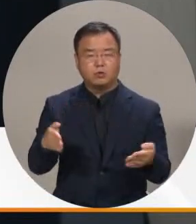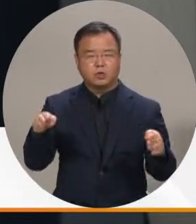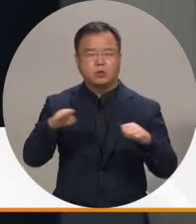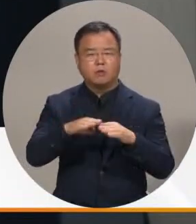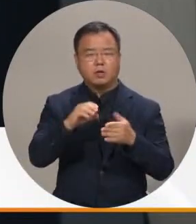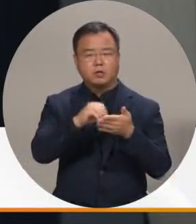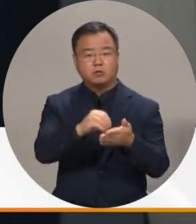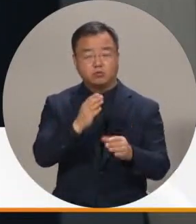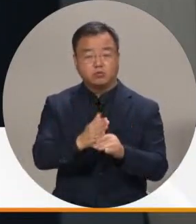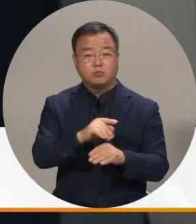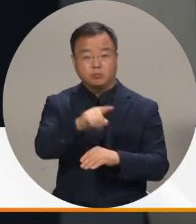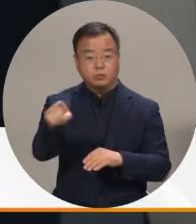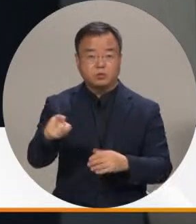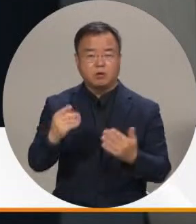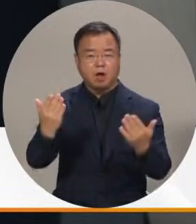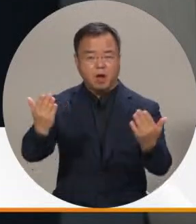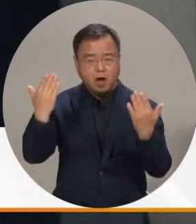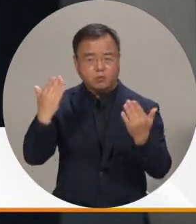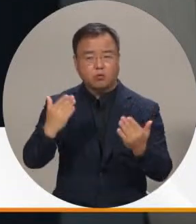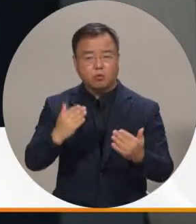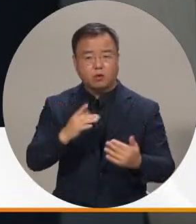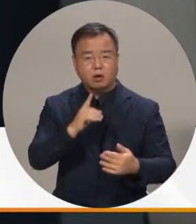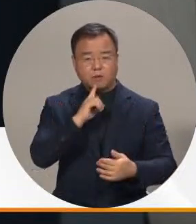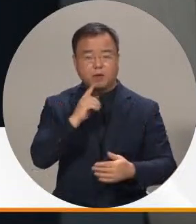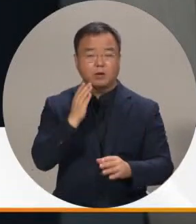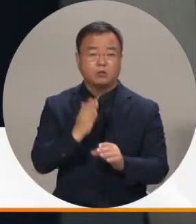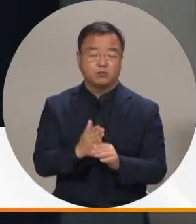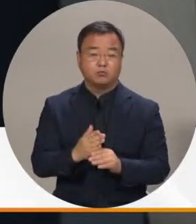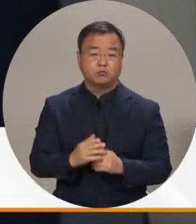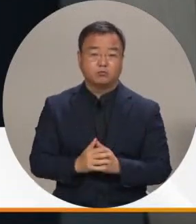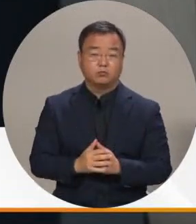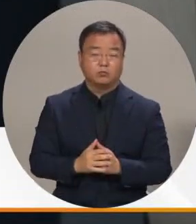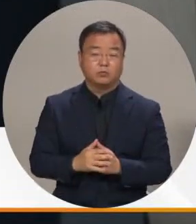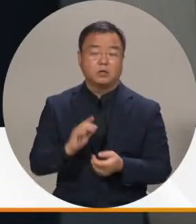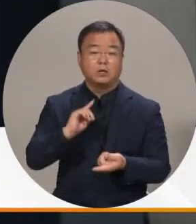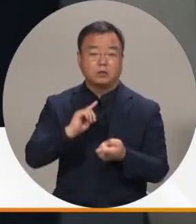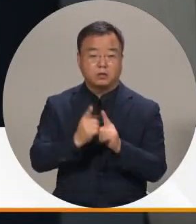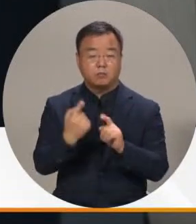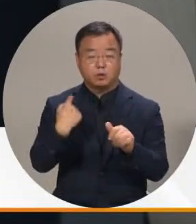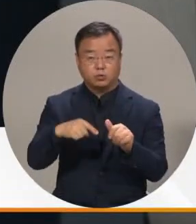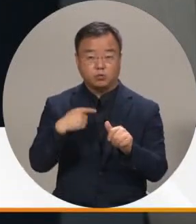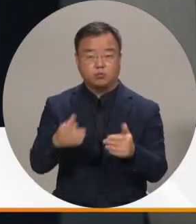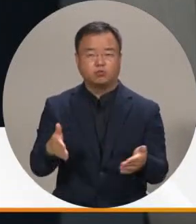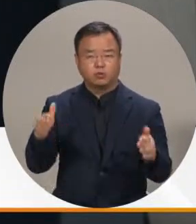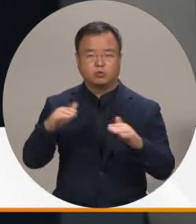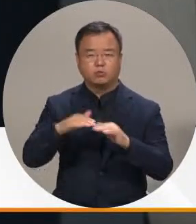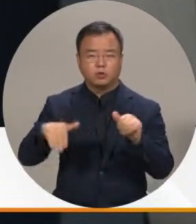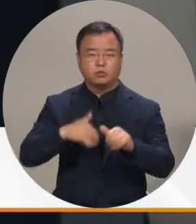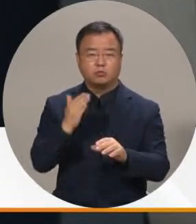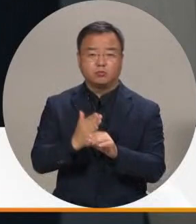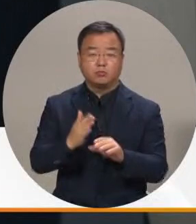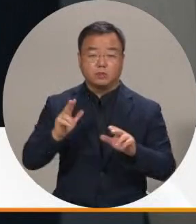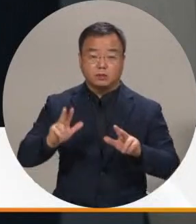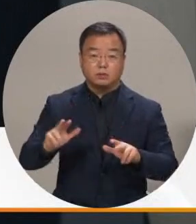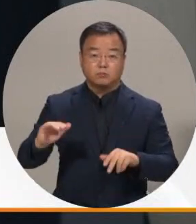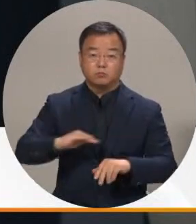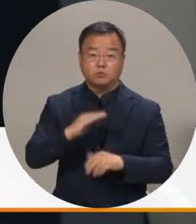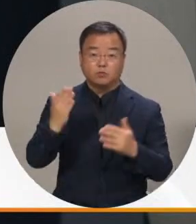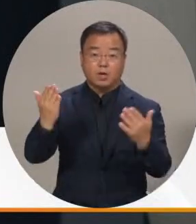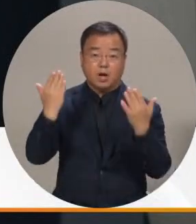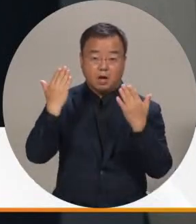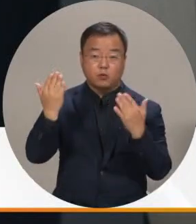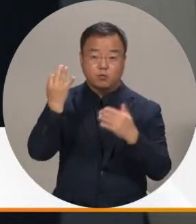이제 너희는 학교 맞잖아라는 상황입니다 그래서 대한교육기관 현장에서는 우리도 이제 드디어 학교를